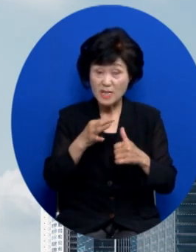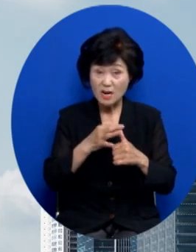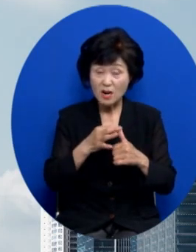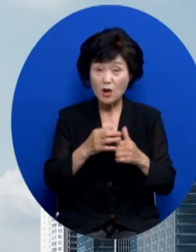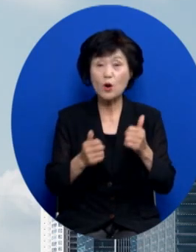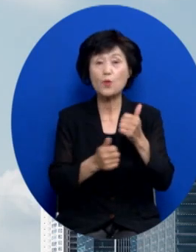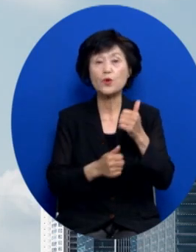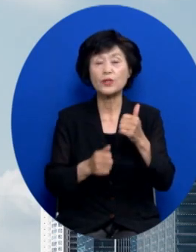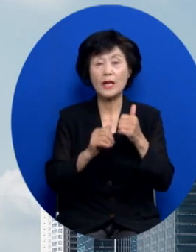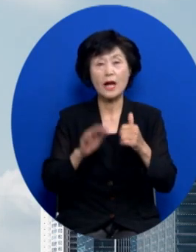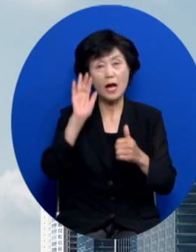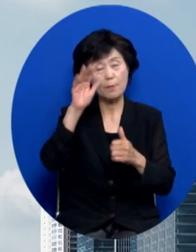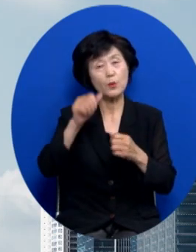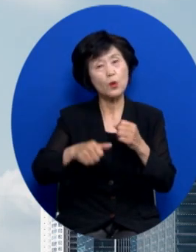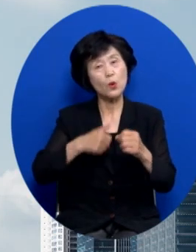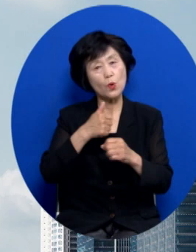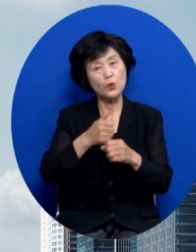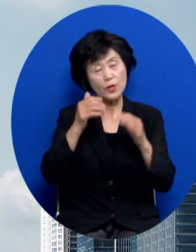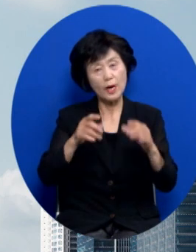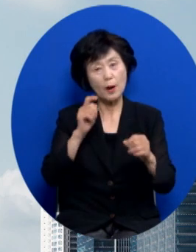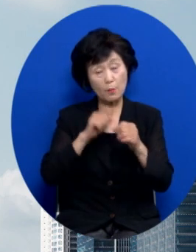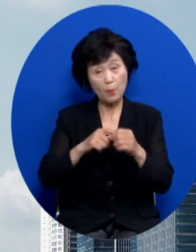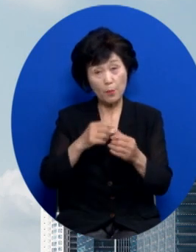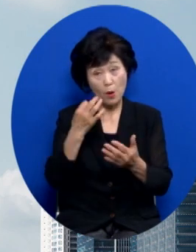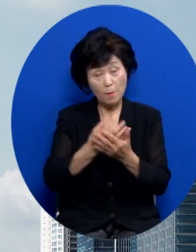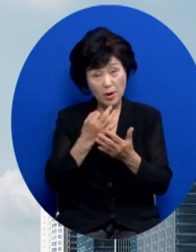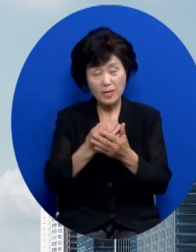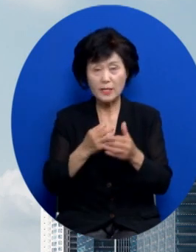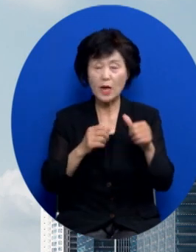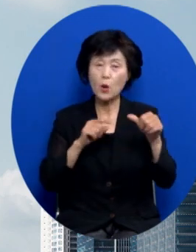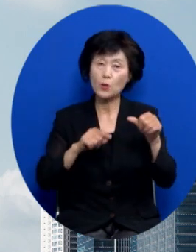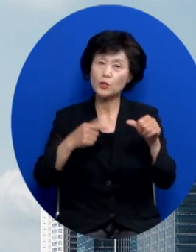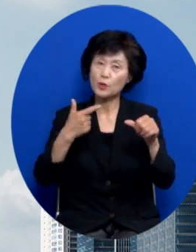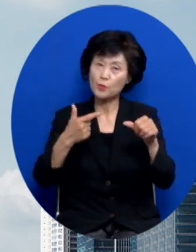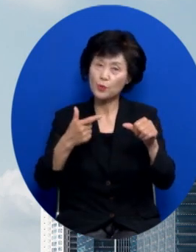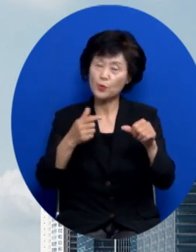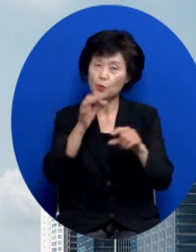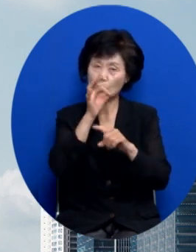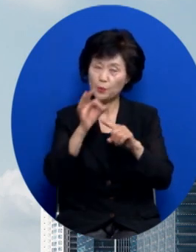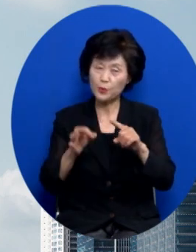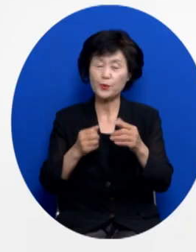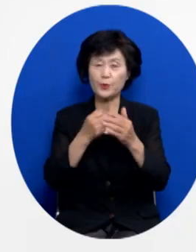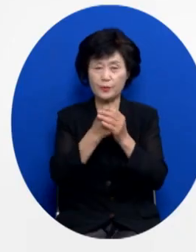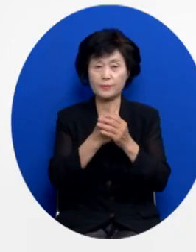국민연금기금운용위원회가 앞으로 5년 동안의 목표 수익률을 5.6%로 결정했습니다.